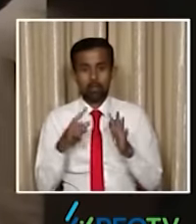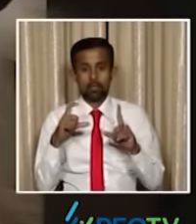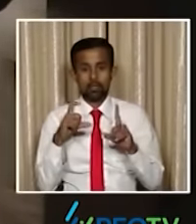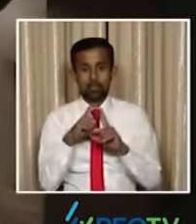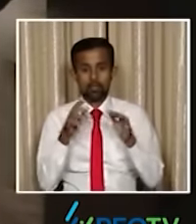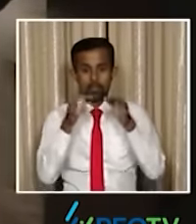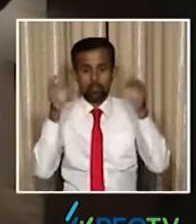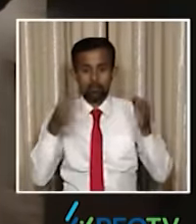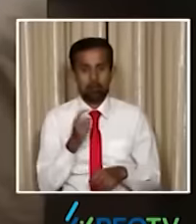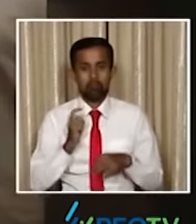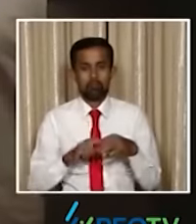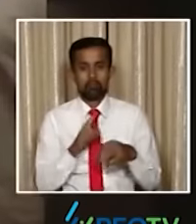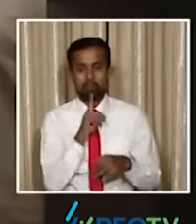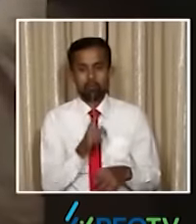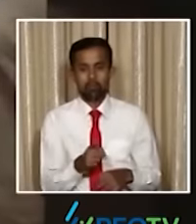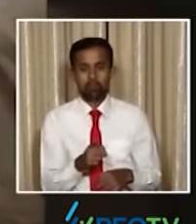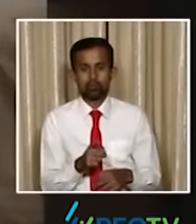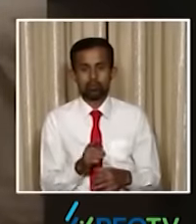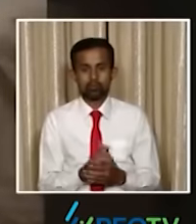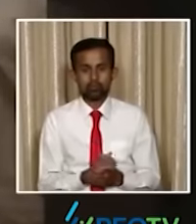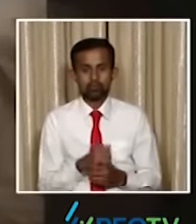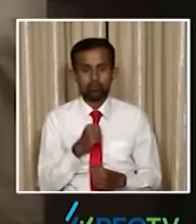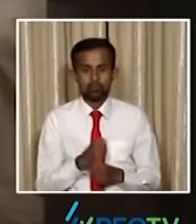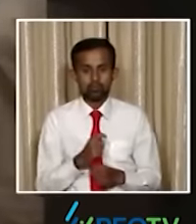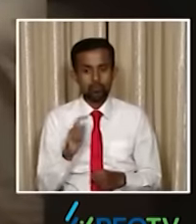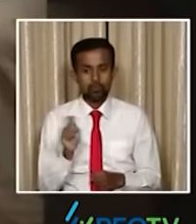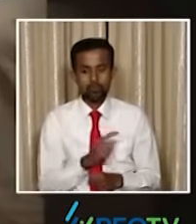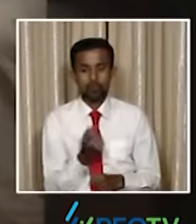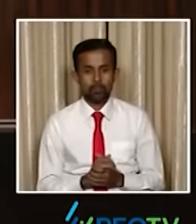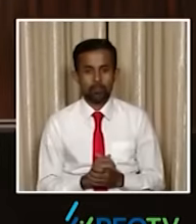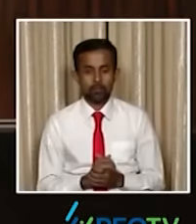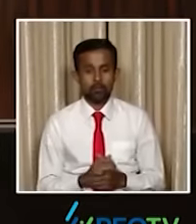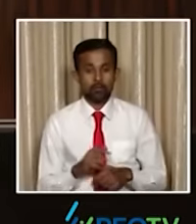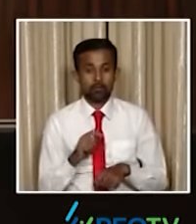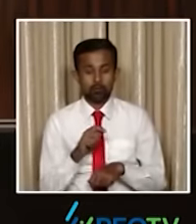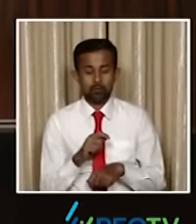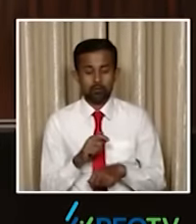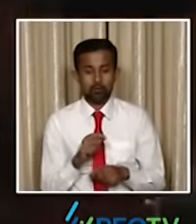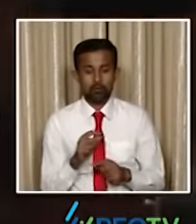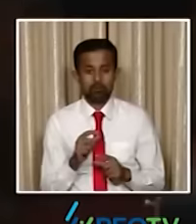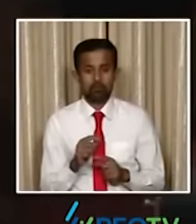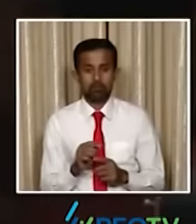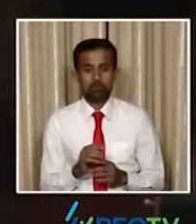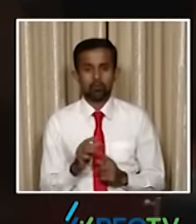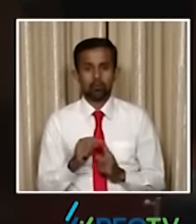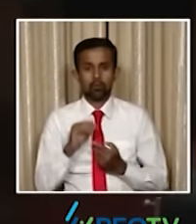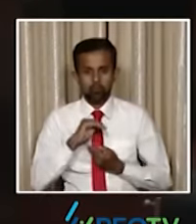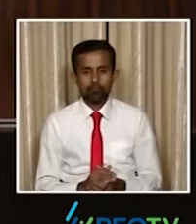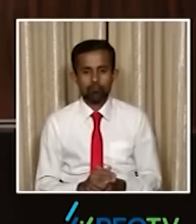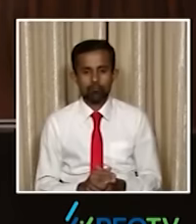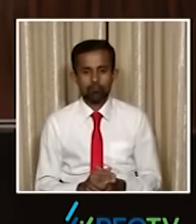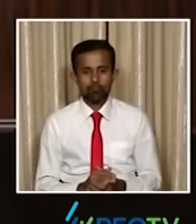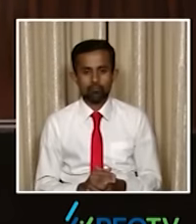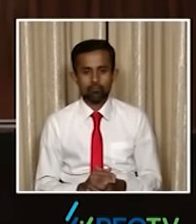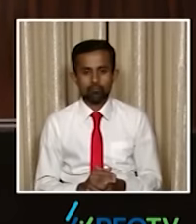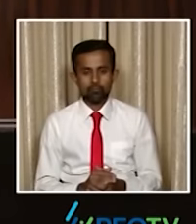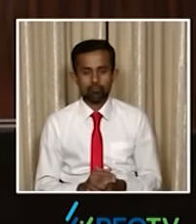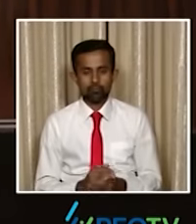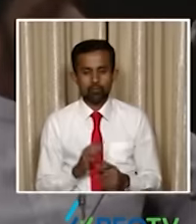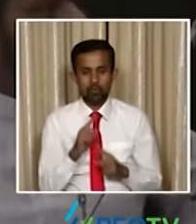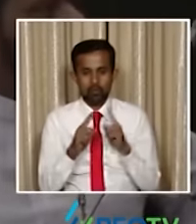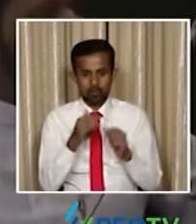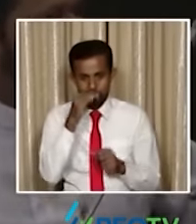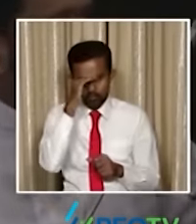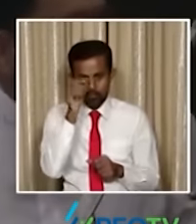මේ ගලවගෙන යන්න හදනවා. ඒකට එතකොට රාජ්‍ය ආදායමට මුදල් අඩු වෙනවා. ඔබතුමා මේ පෞද්ගලික ප්‍රශ්නයක් විසඳගන්න හදන්නේ මෙතන. ගරු